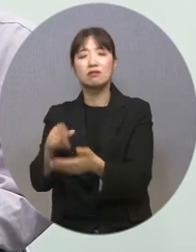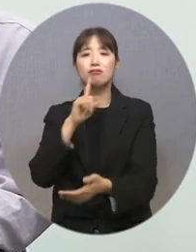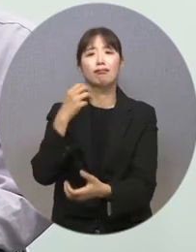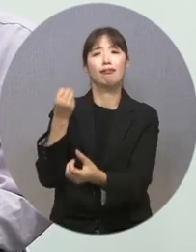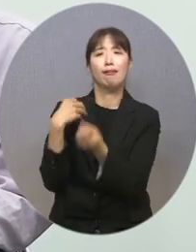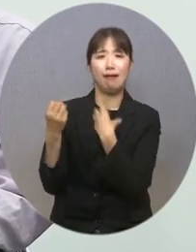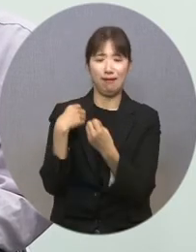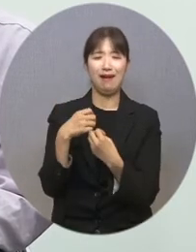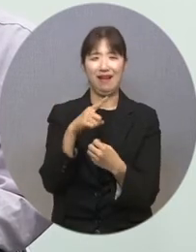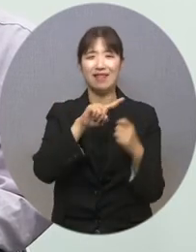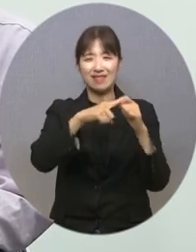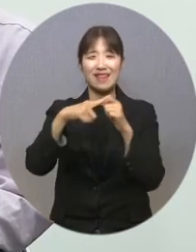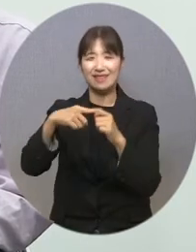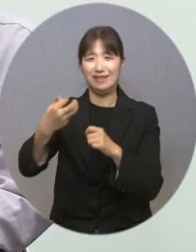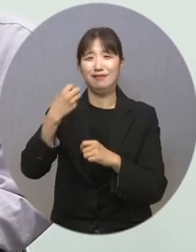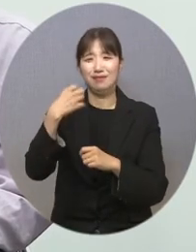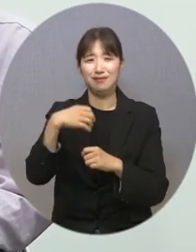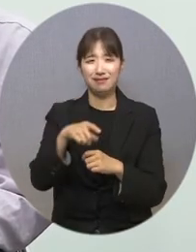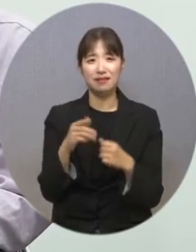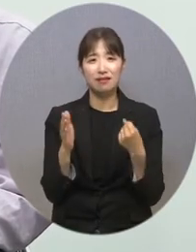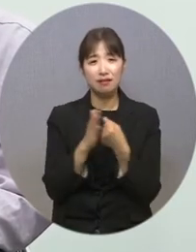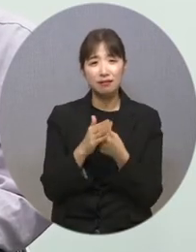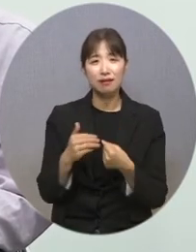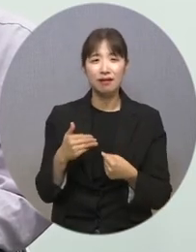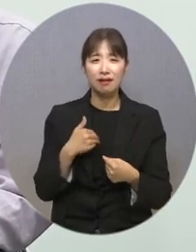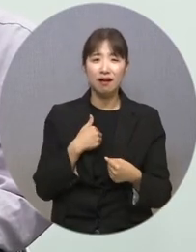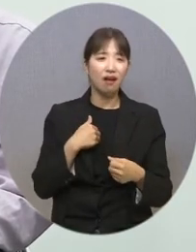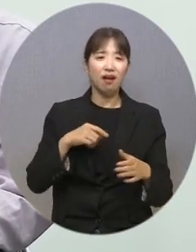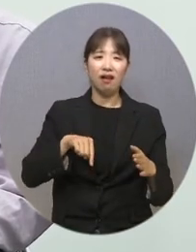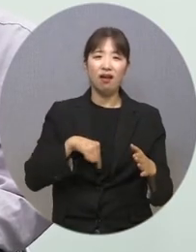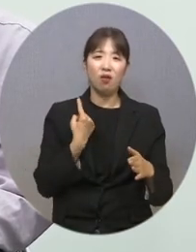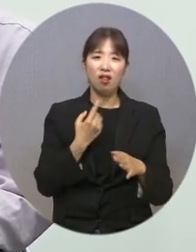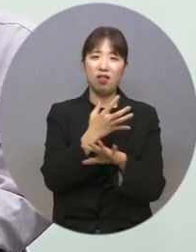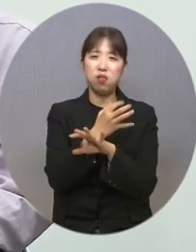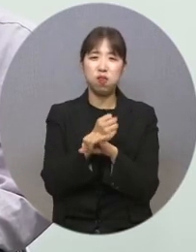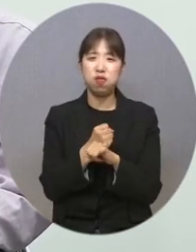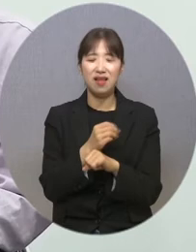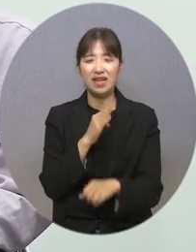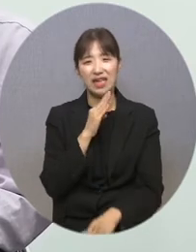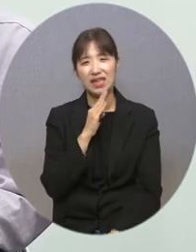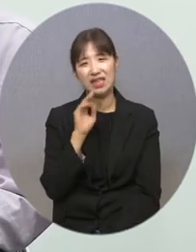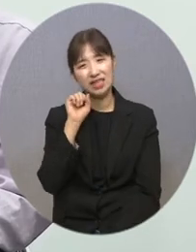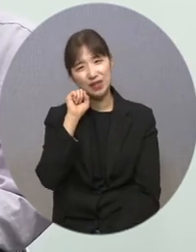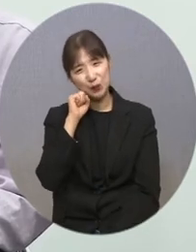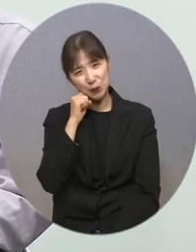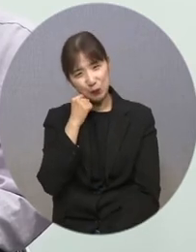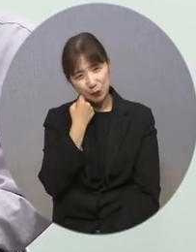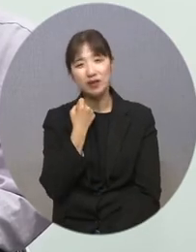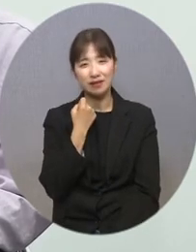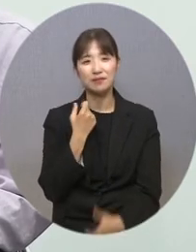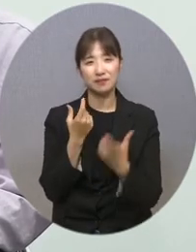텍스트 읽어주는 얘기죠 그래서 그런 것 때문에 적은데 예 비약이 너무 어렵다 라고 생각도 하고 그럼 모바일결제